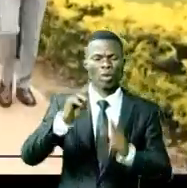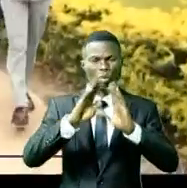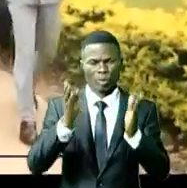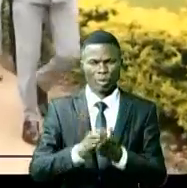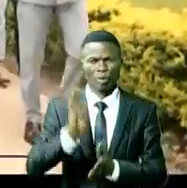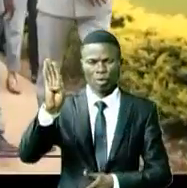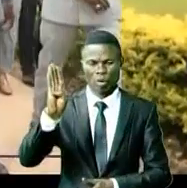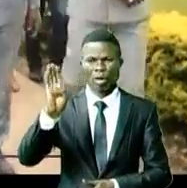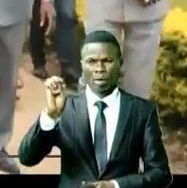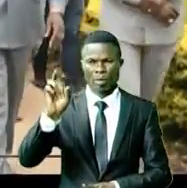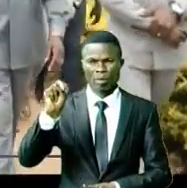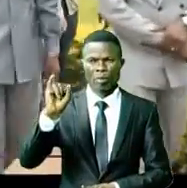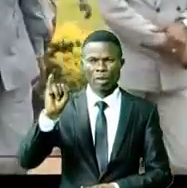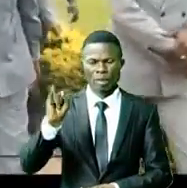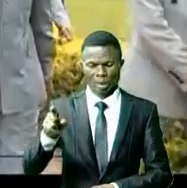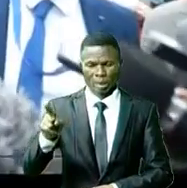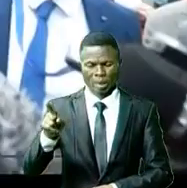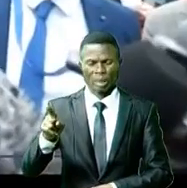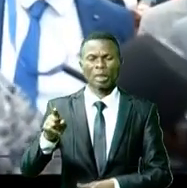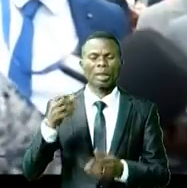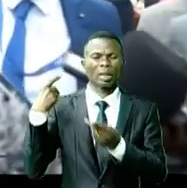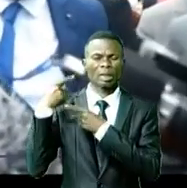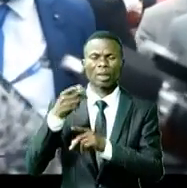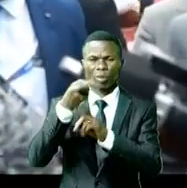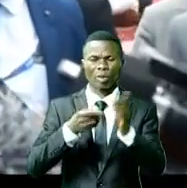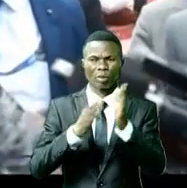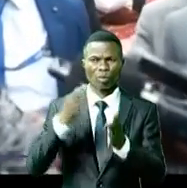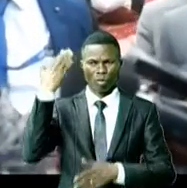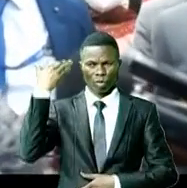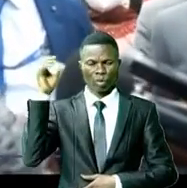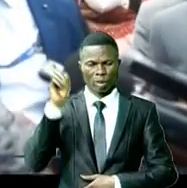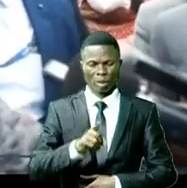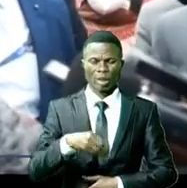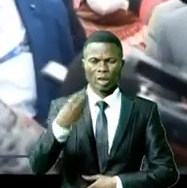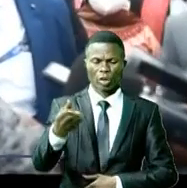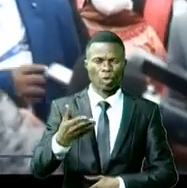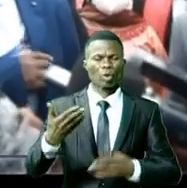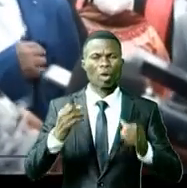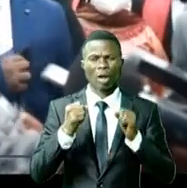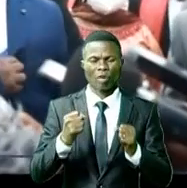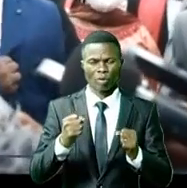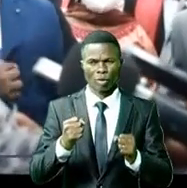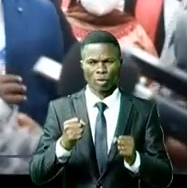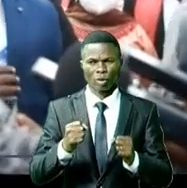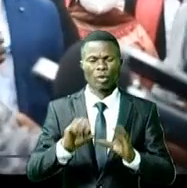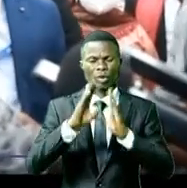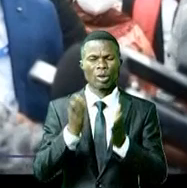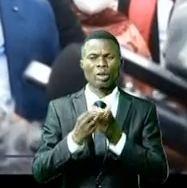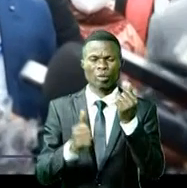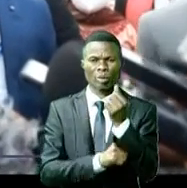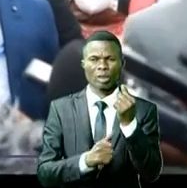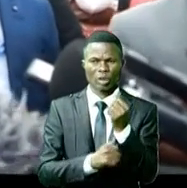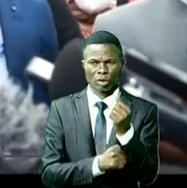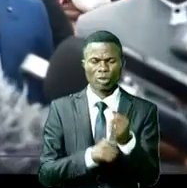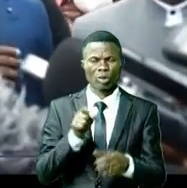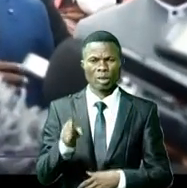dans cette province sous état de siège depuis mai dernier. Je suis en tournée pour réconforter les affiliés du régime général